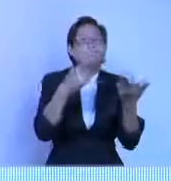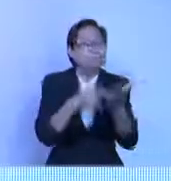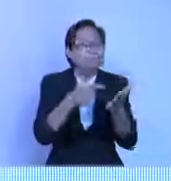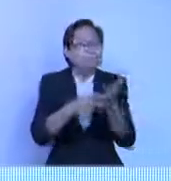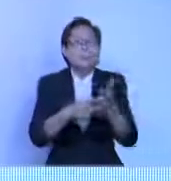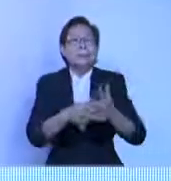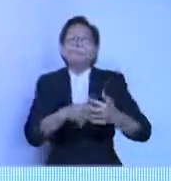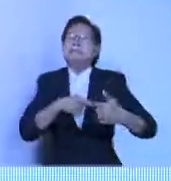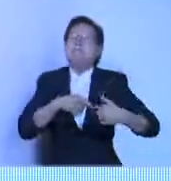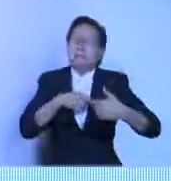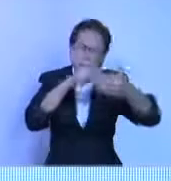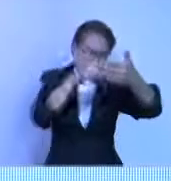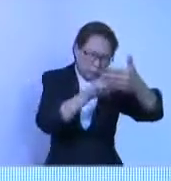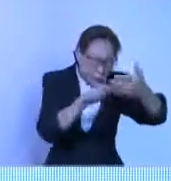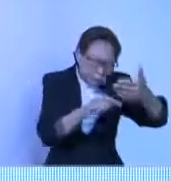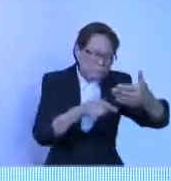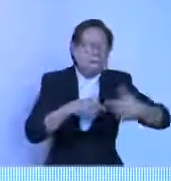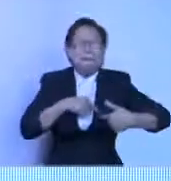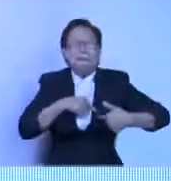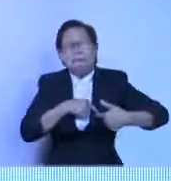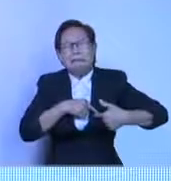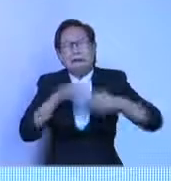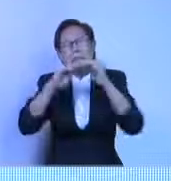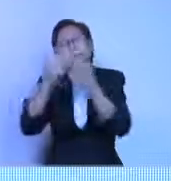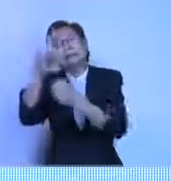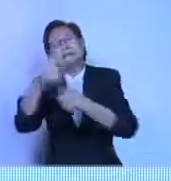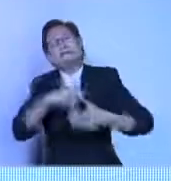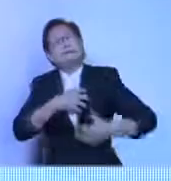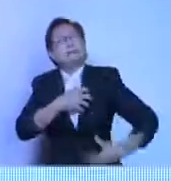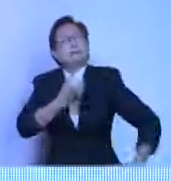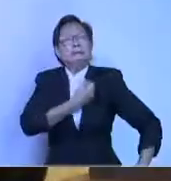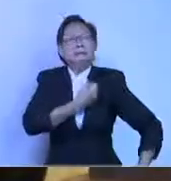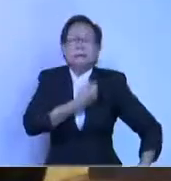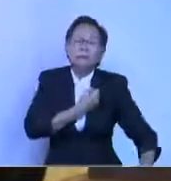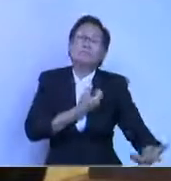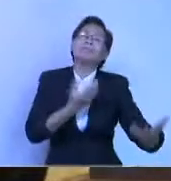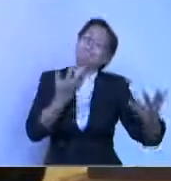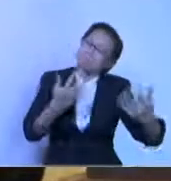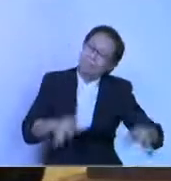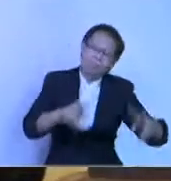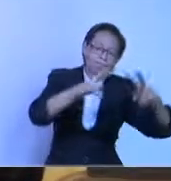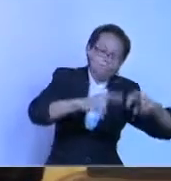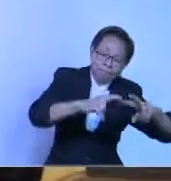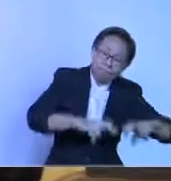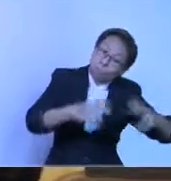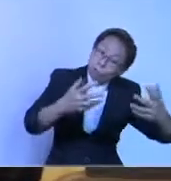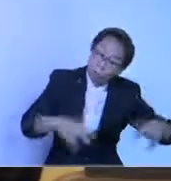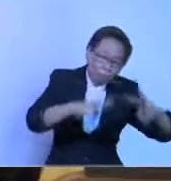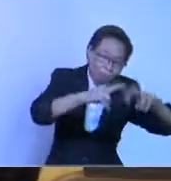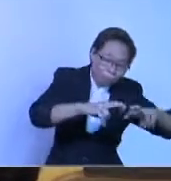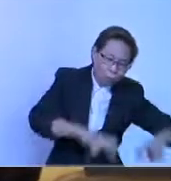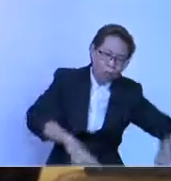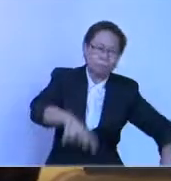kalau menyinggung perasaan anggota masyarakat yang lain the monophones cacatan dijalankan dan